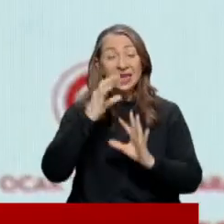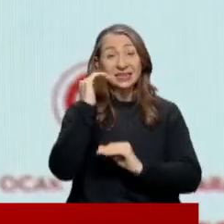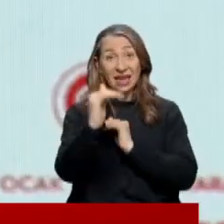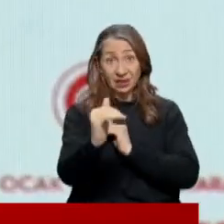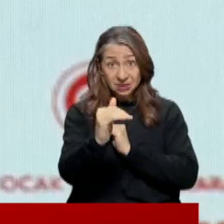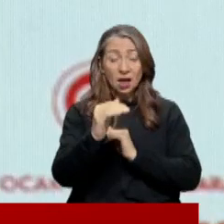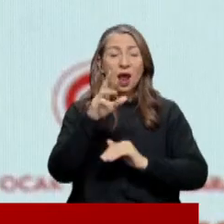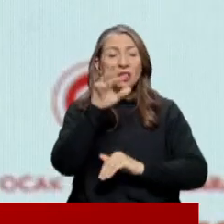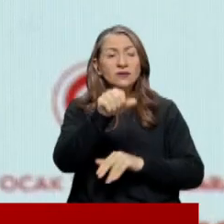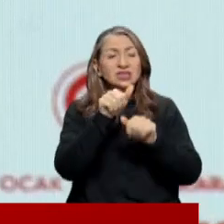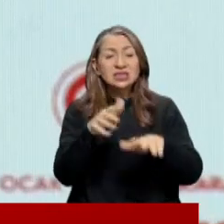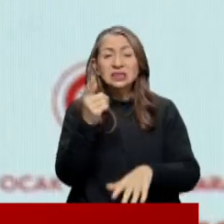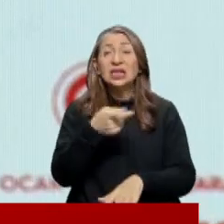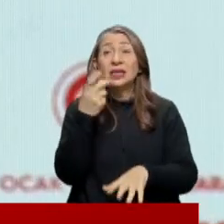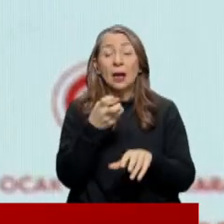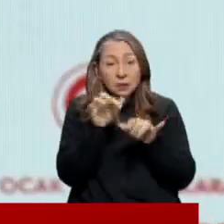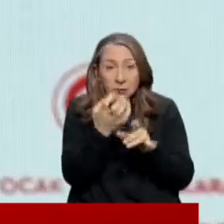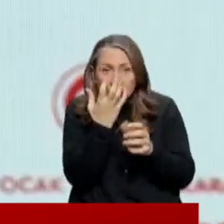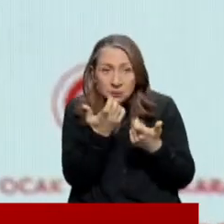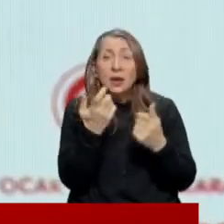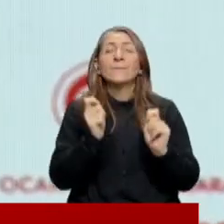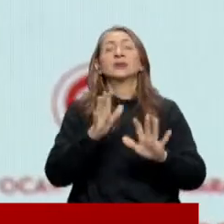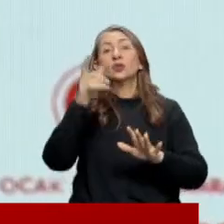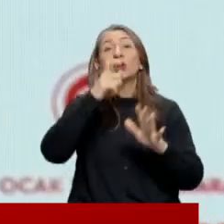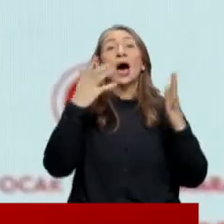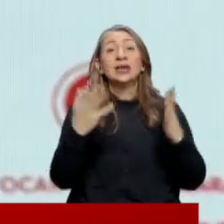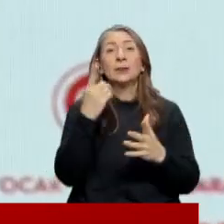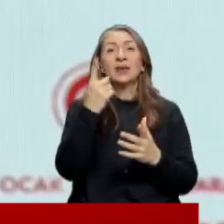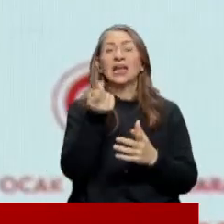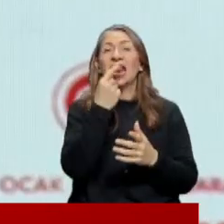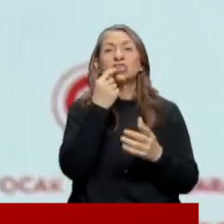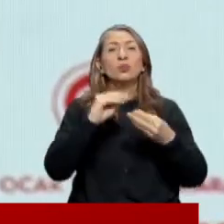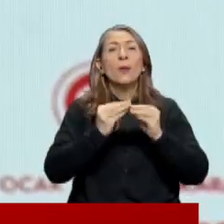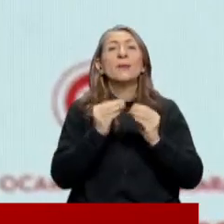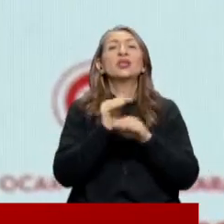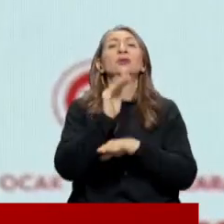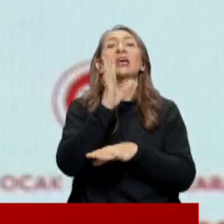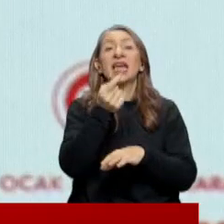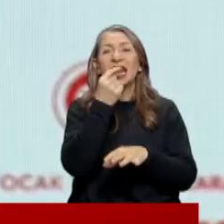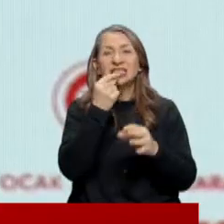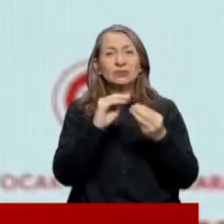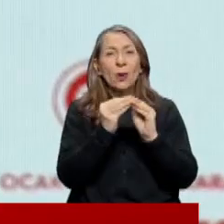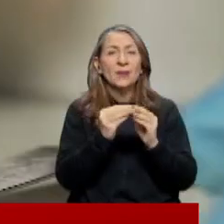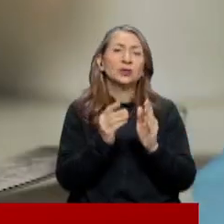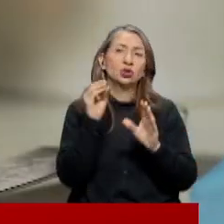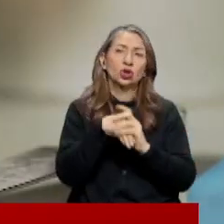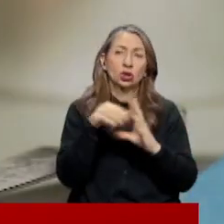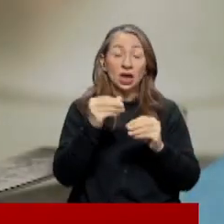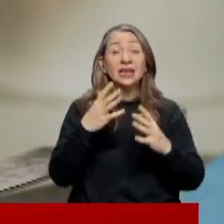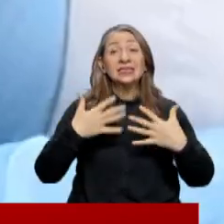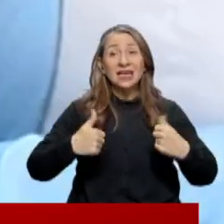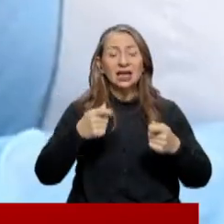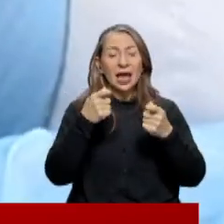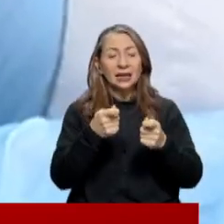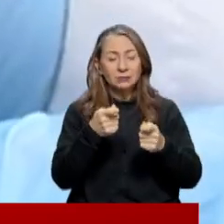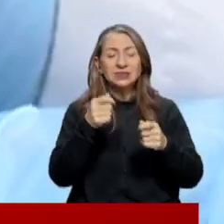İnsanlarımız randevu sisteminde saatler harcamayacak. Türkiye'de artık bir ilaç krizi yaşanmayacak. İlaç krizine son vereceğiz. Sağlık,